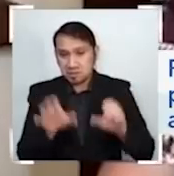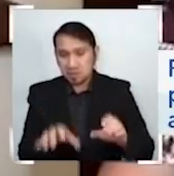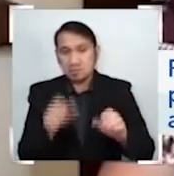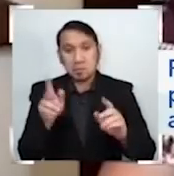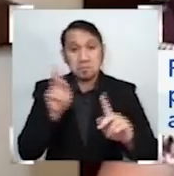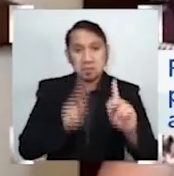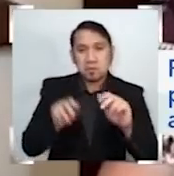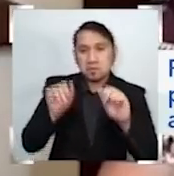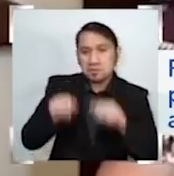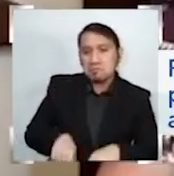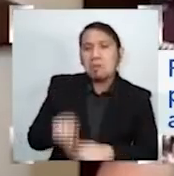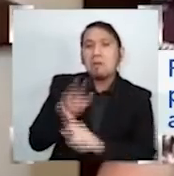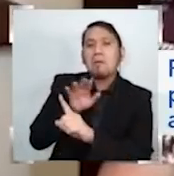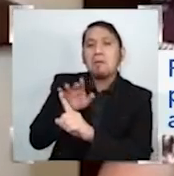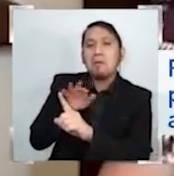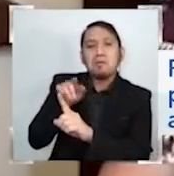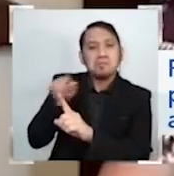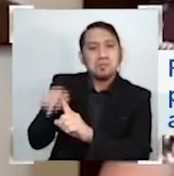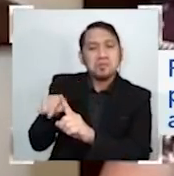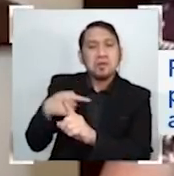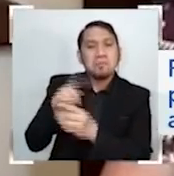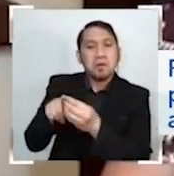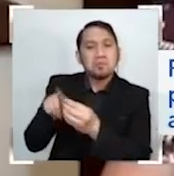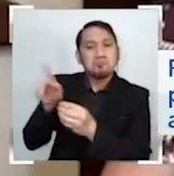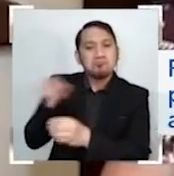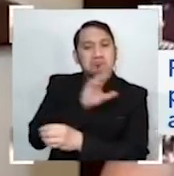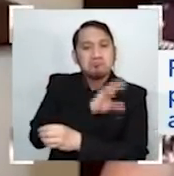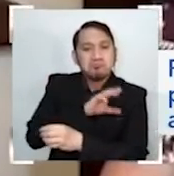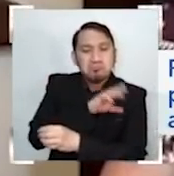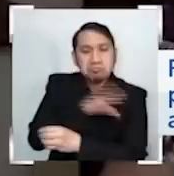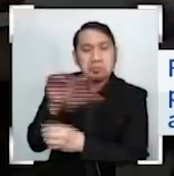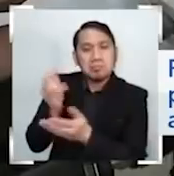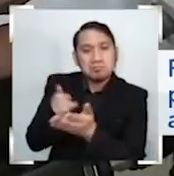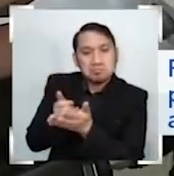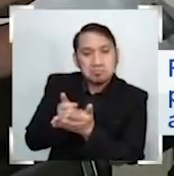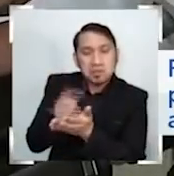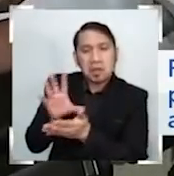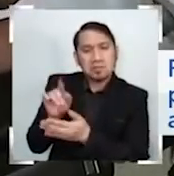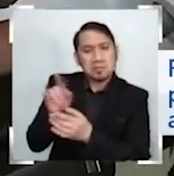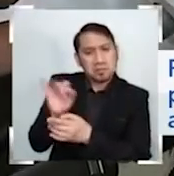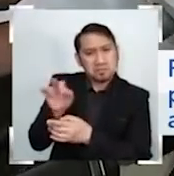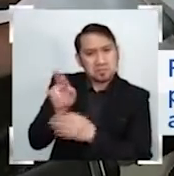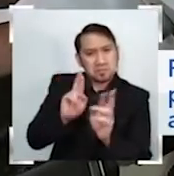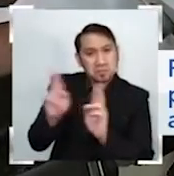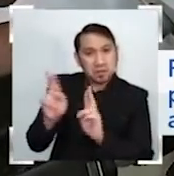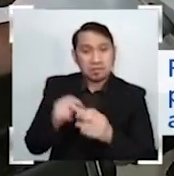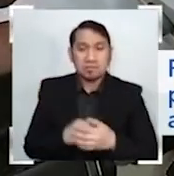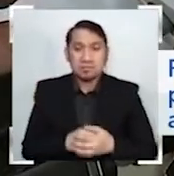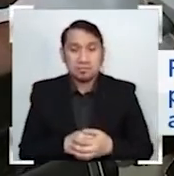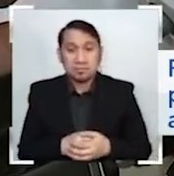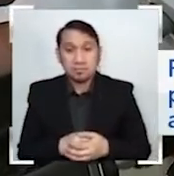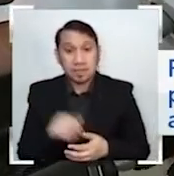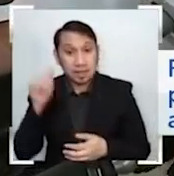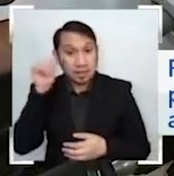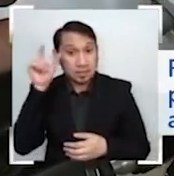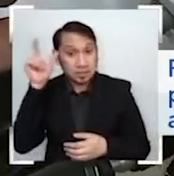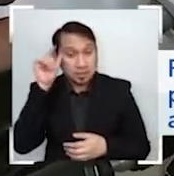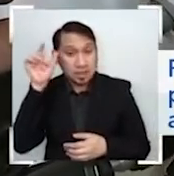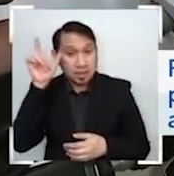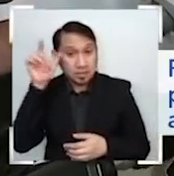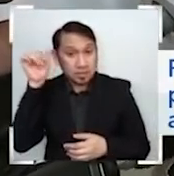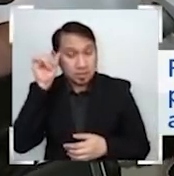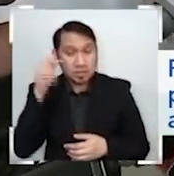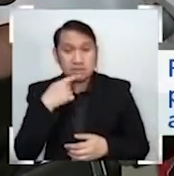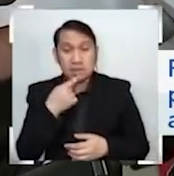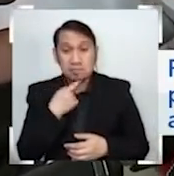ang pagkatao, integridad at kahandaang mamuno ng kandidato. Binanggit rin ni Atienza ang balitang natanggap